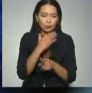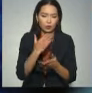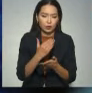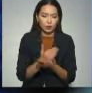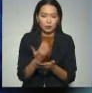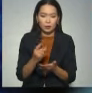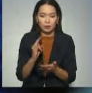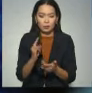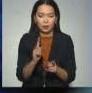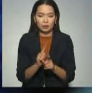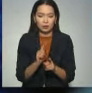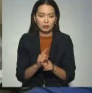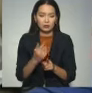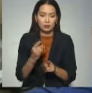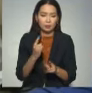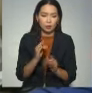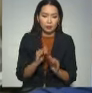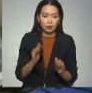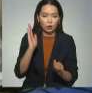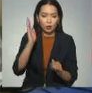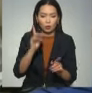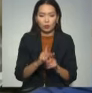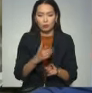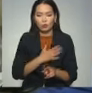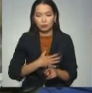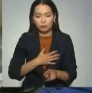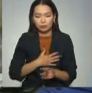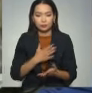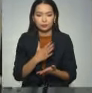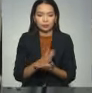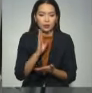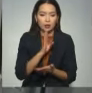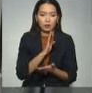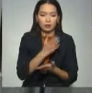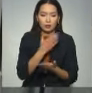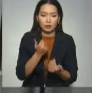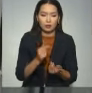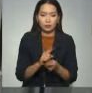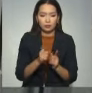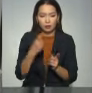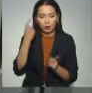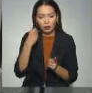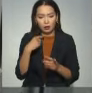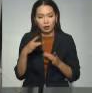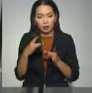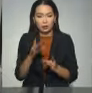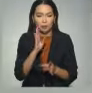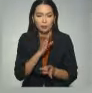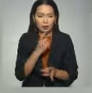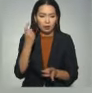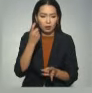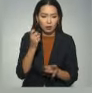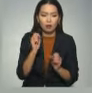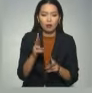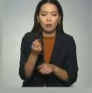түсін балалығынан татып келе жатқан балапандардың болашағына алаңдап жатқан ана жоқ. Есесіне маскүнемге айналған анасын ішімдіктен